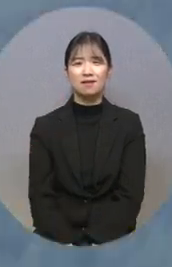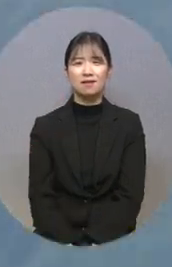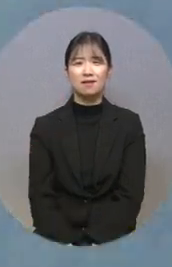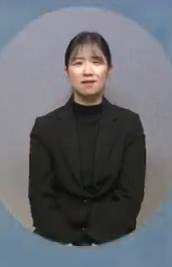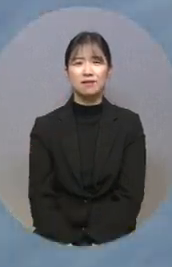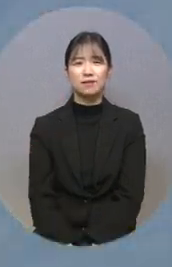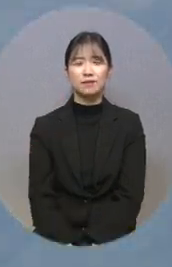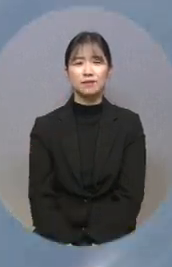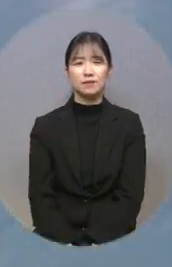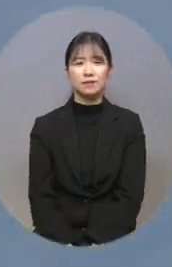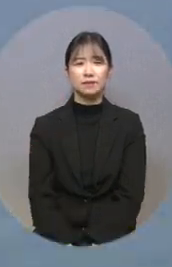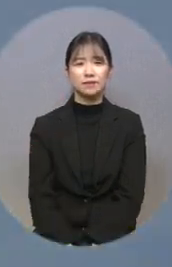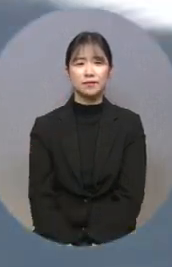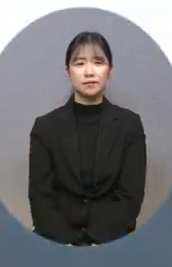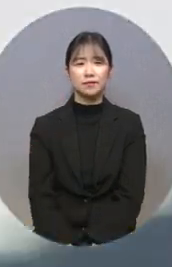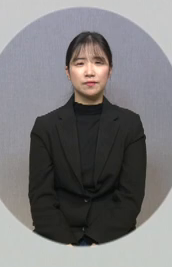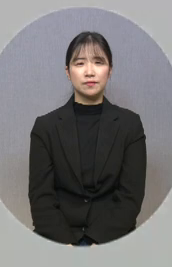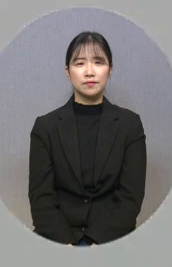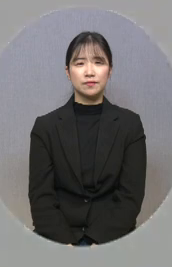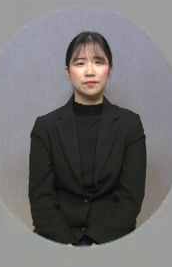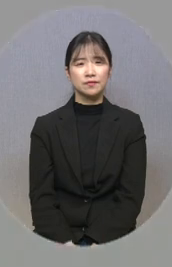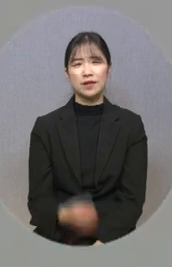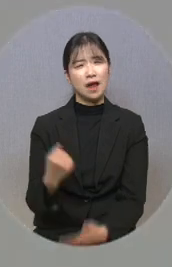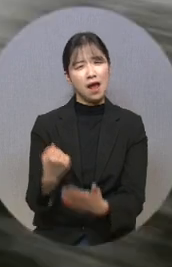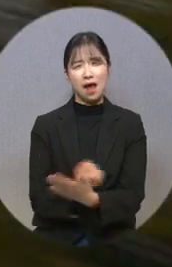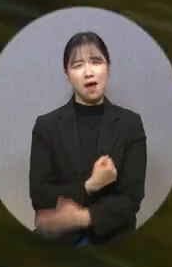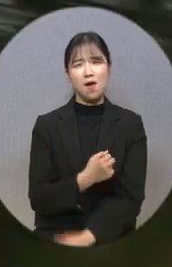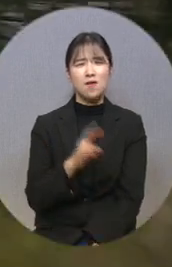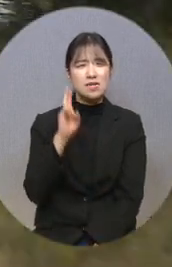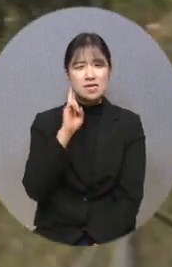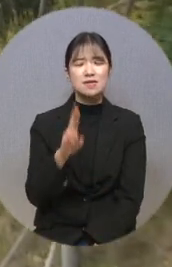아이고! 어우, 시간 들어온가?